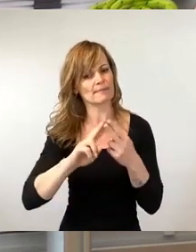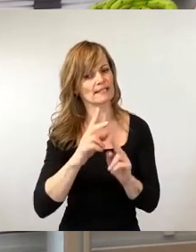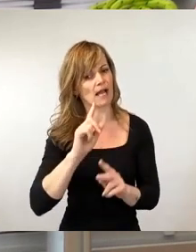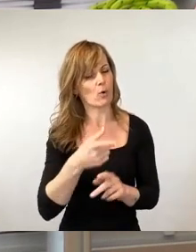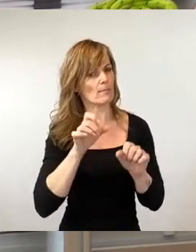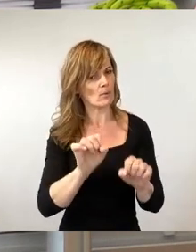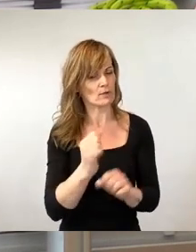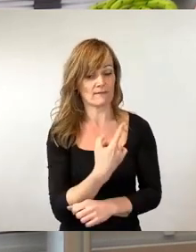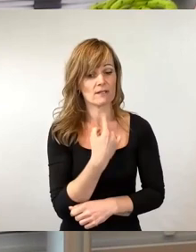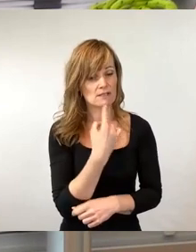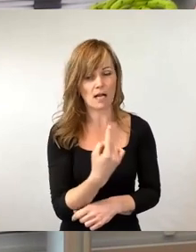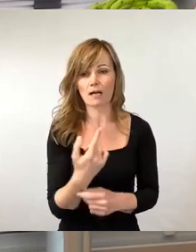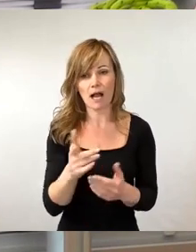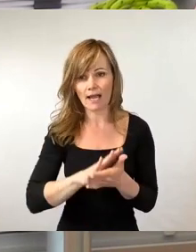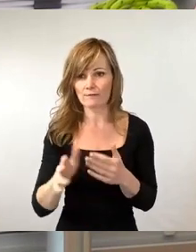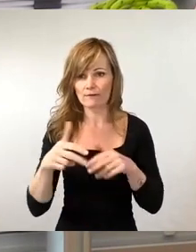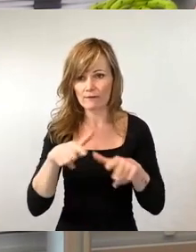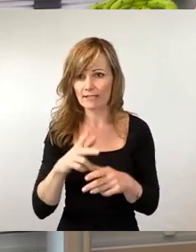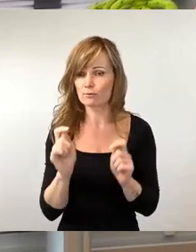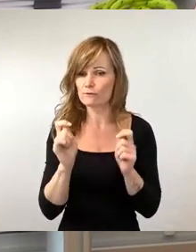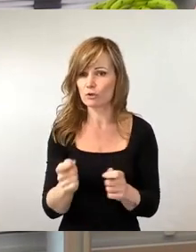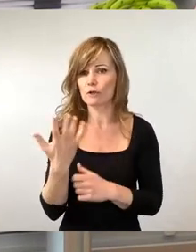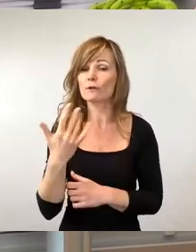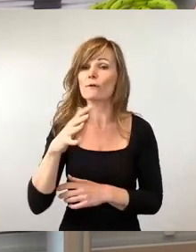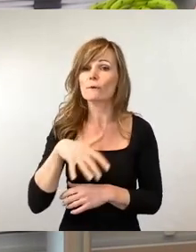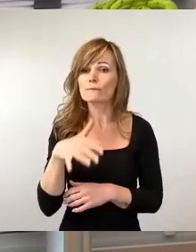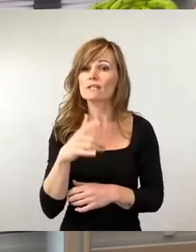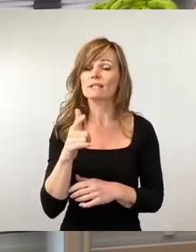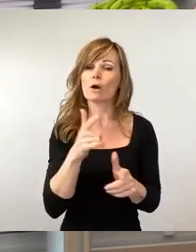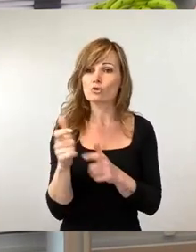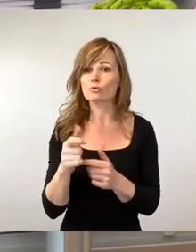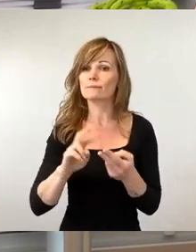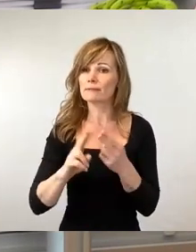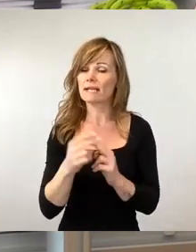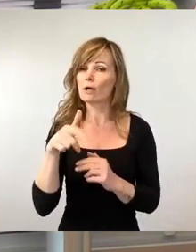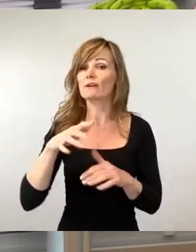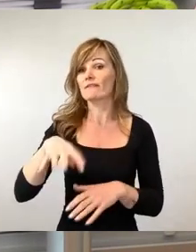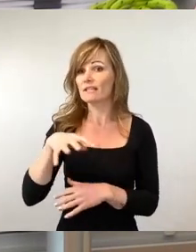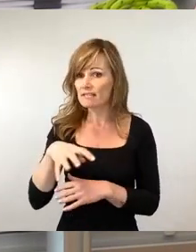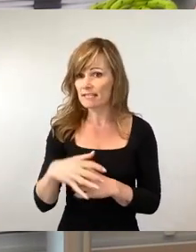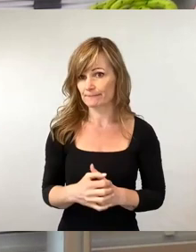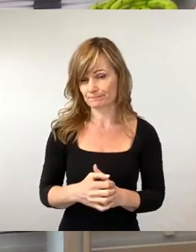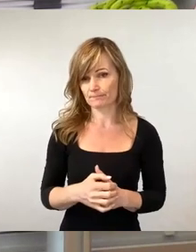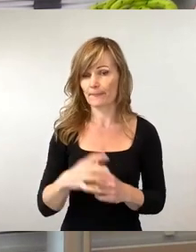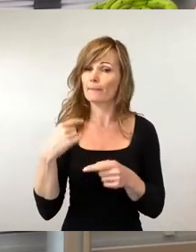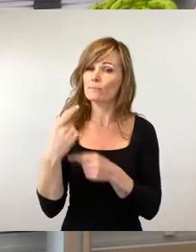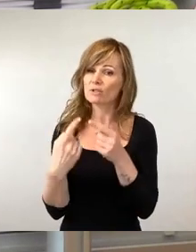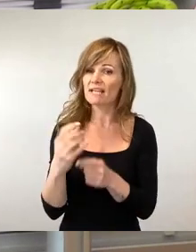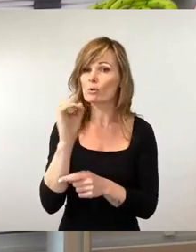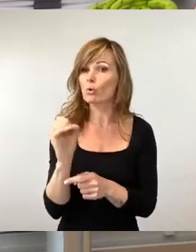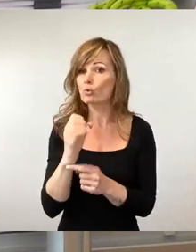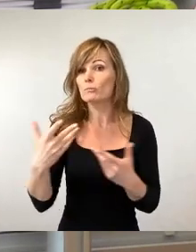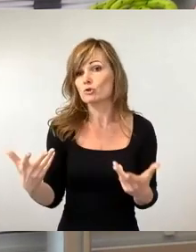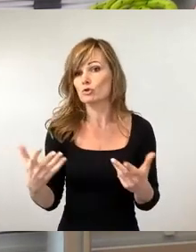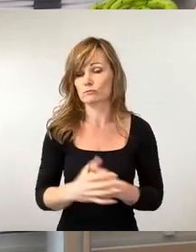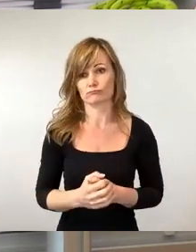wir von dem Verwaltungsvorschlag von den 15 Ausschussmitgliedern auf die 14. Prozessökonomisch, wir